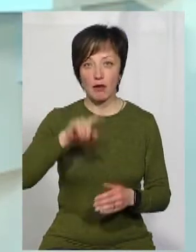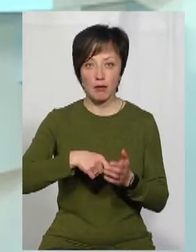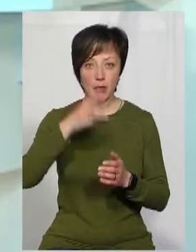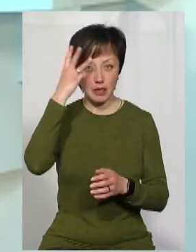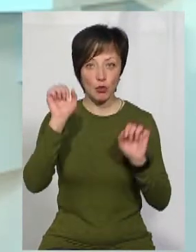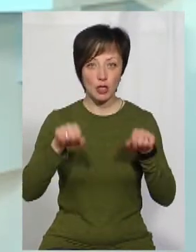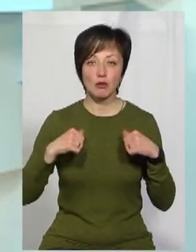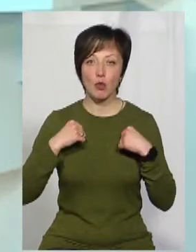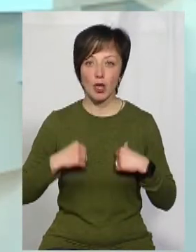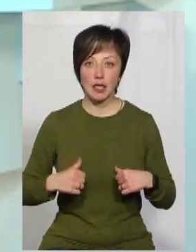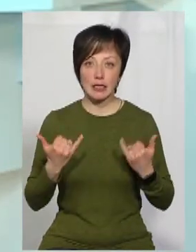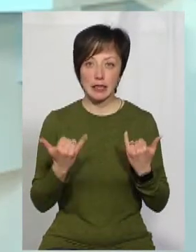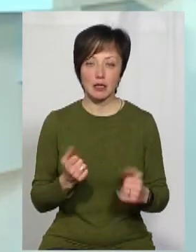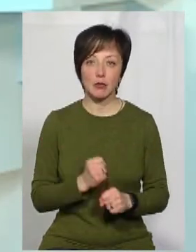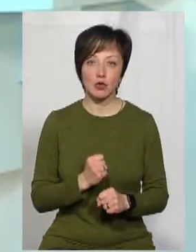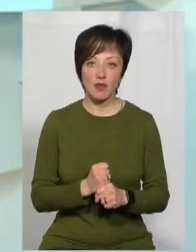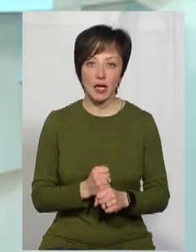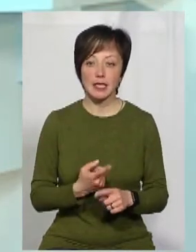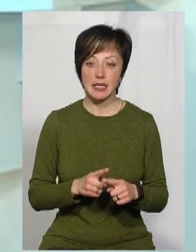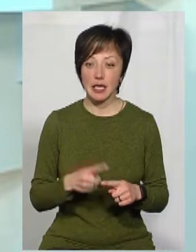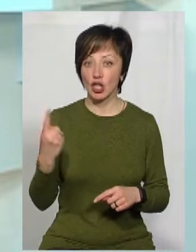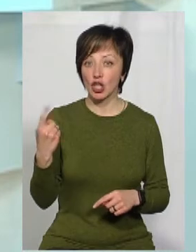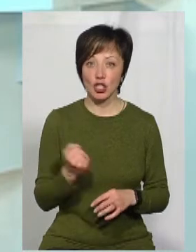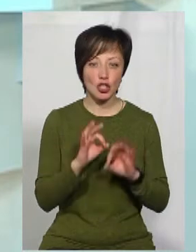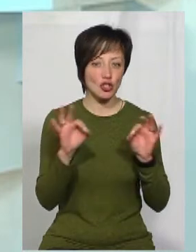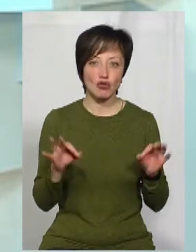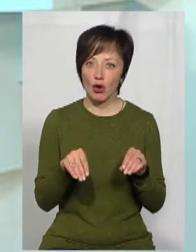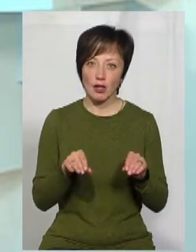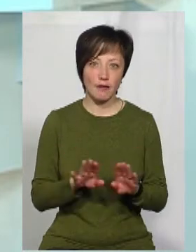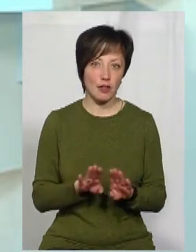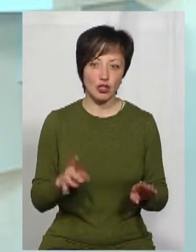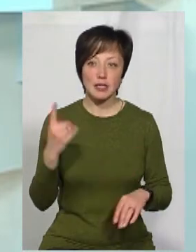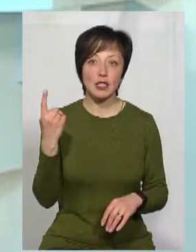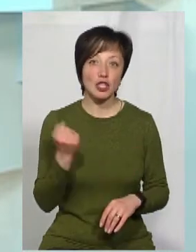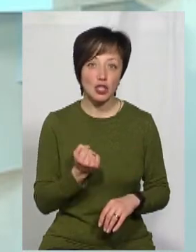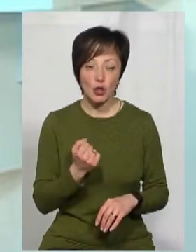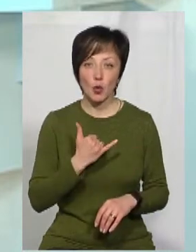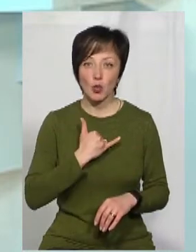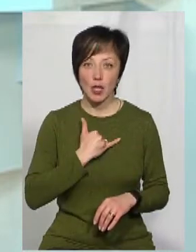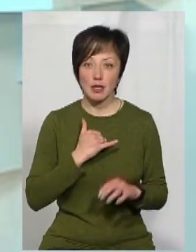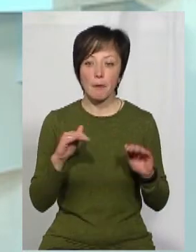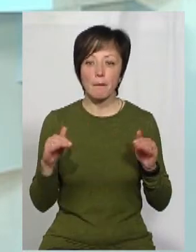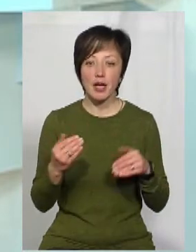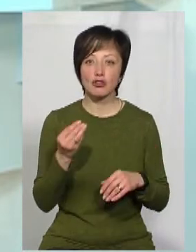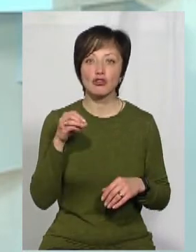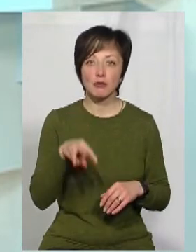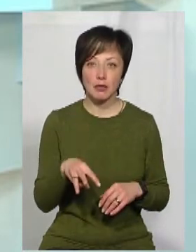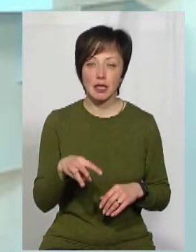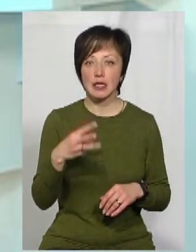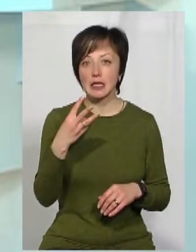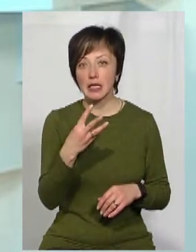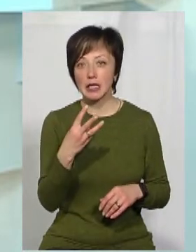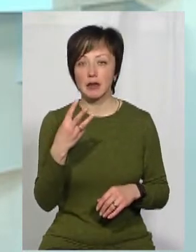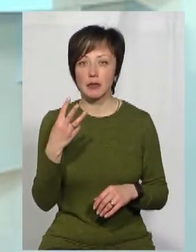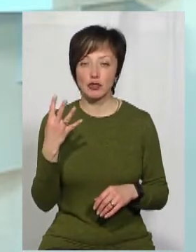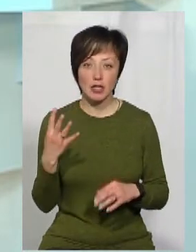Хмельницькому ми могли би спокійно зараз працювати. І цей тиждень він нічого не вирішить, тому що за тиждень в нас менше ніж 4 чи менше ніж 3